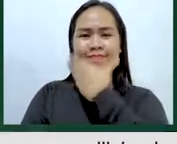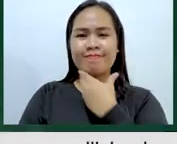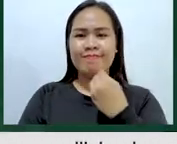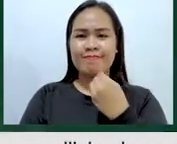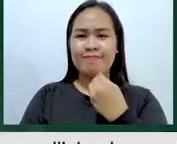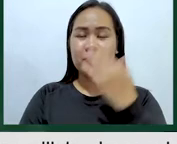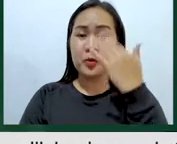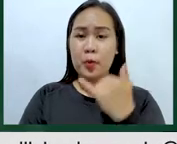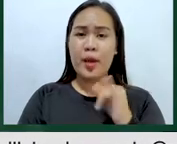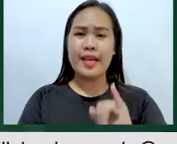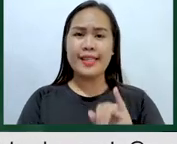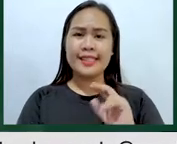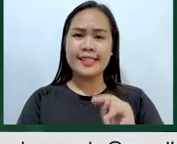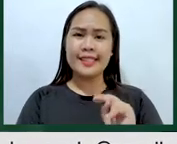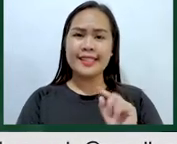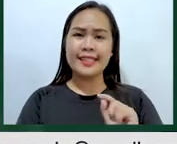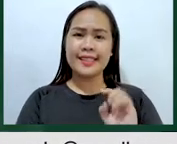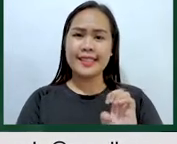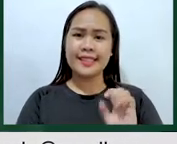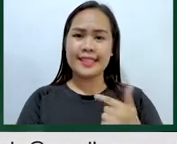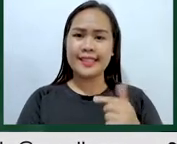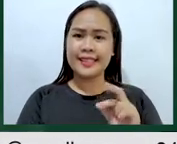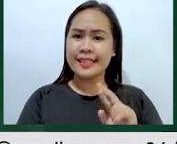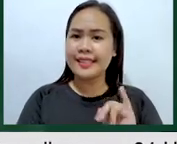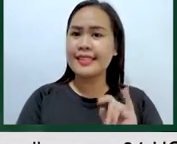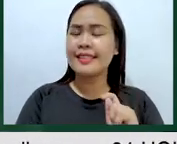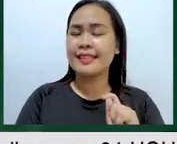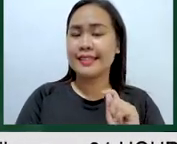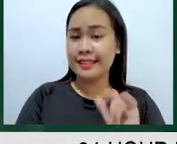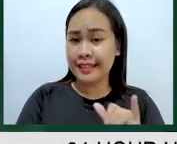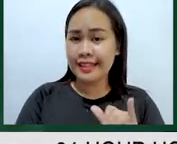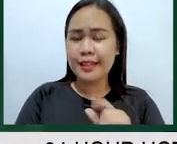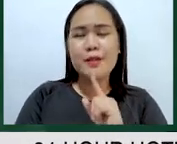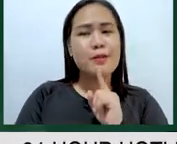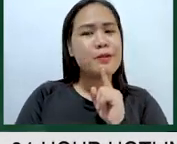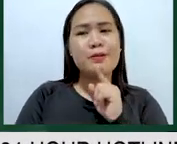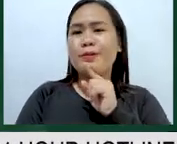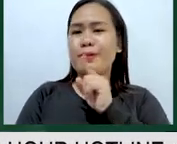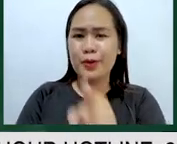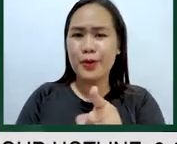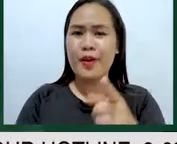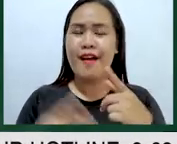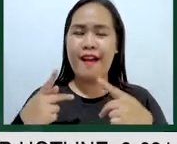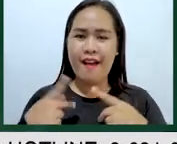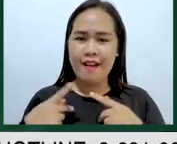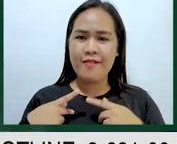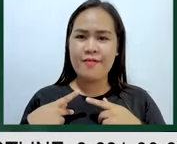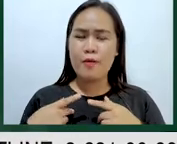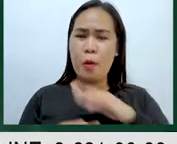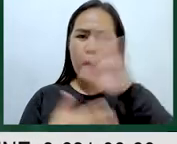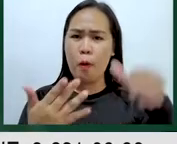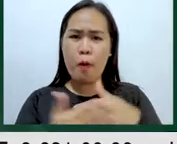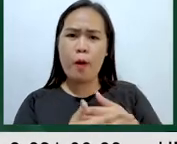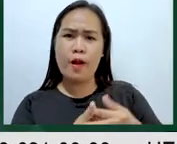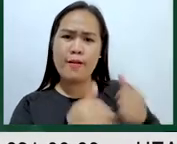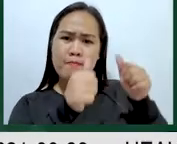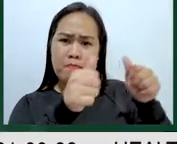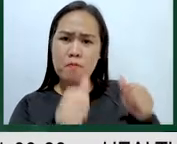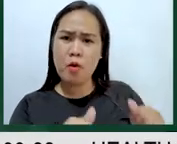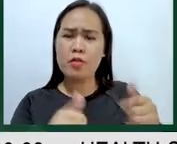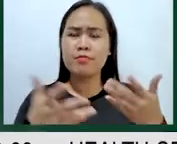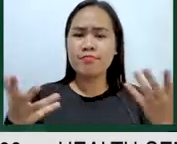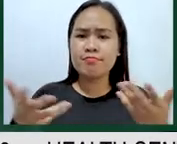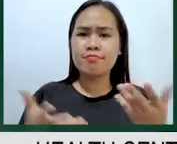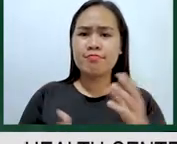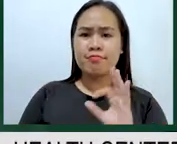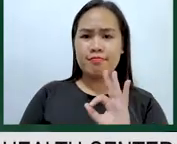ay napakaganda, no, sa paningin ng ibang mga tumutulong po sa atin. And at least yung integridad,